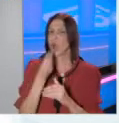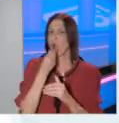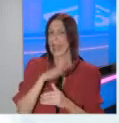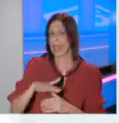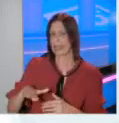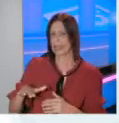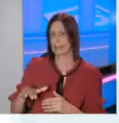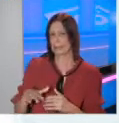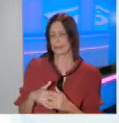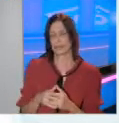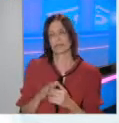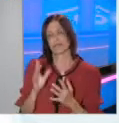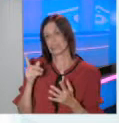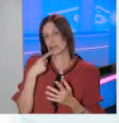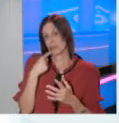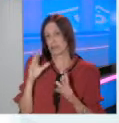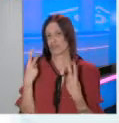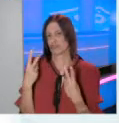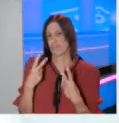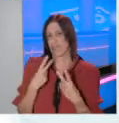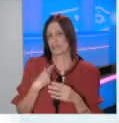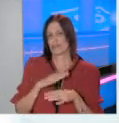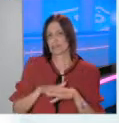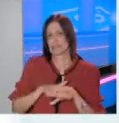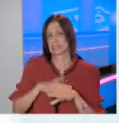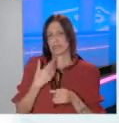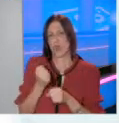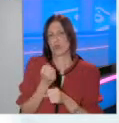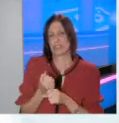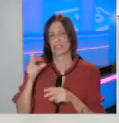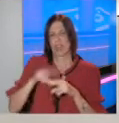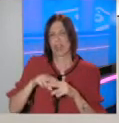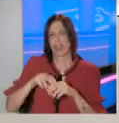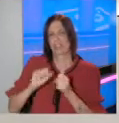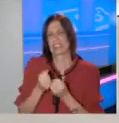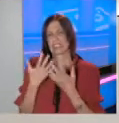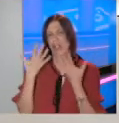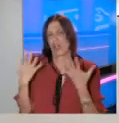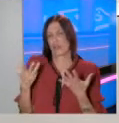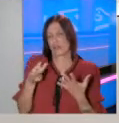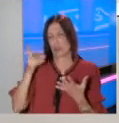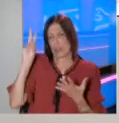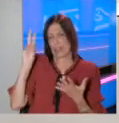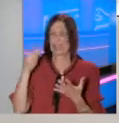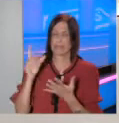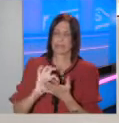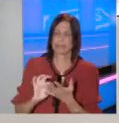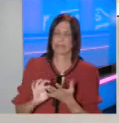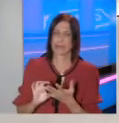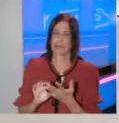מיקי לוי. אז מה שווה התנצלות אם עושים אחריה נזק גדול בהרבה, כך כותבת דפנה